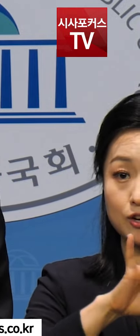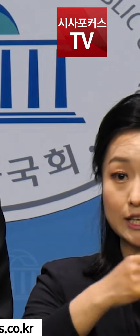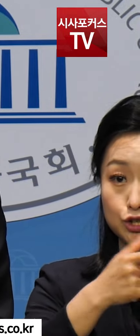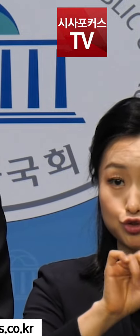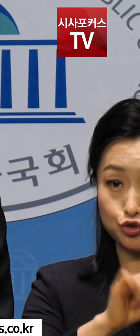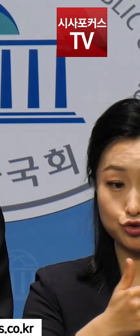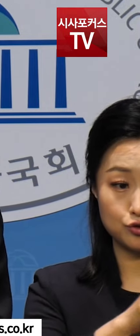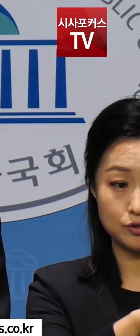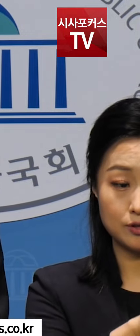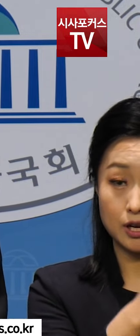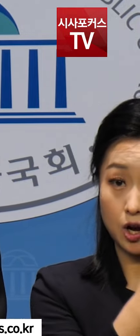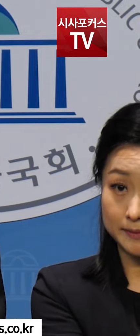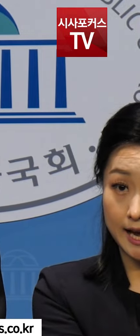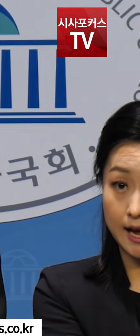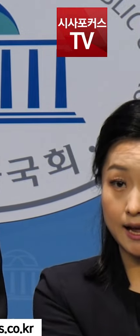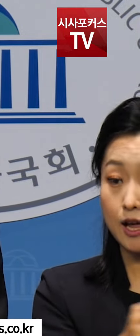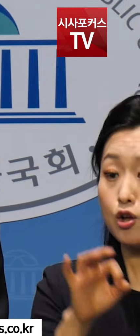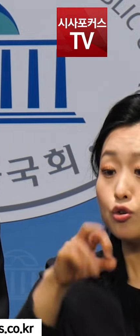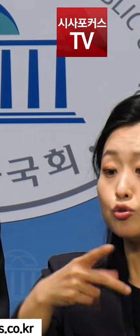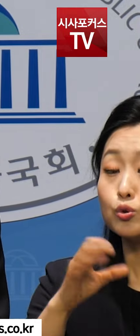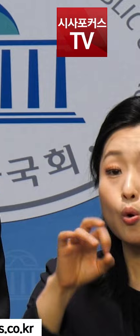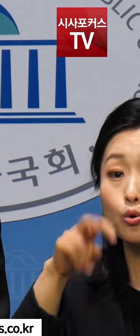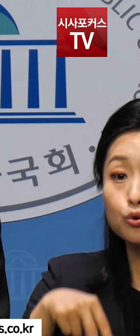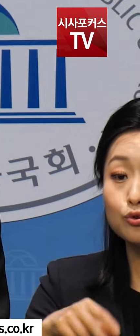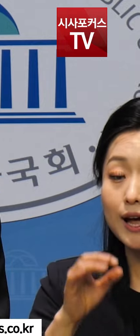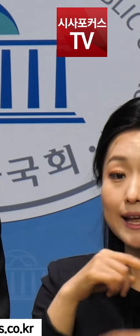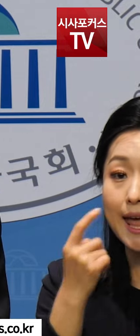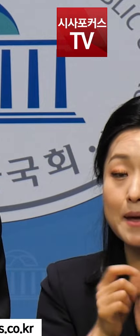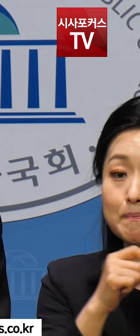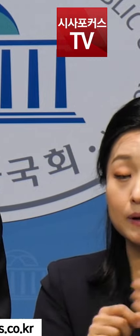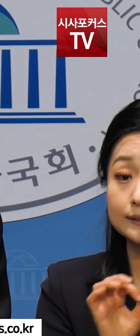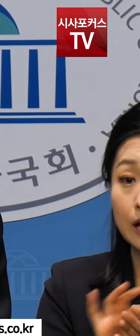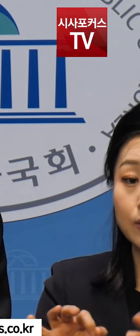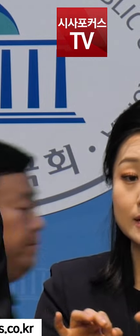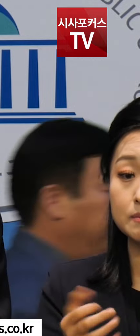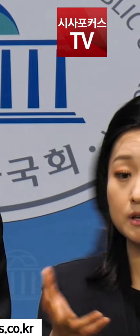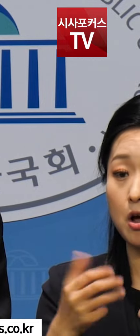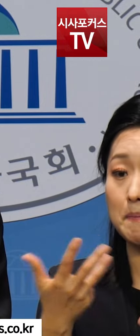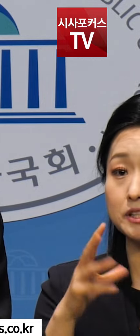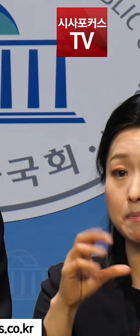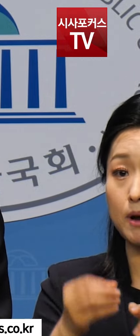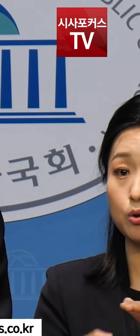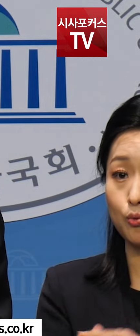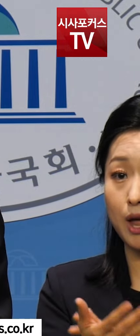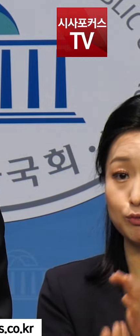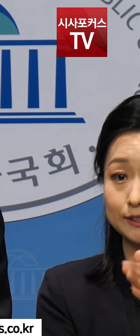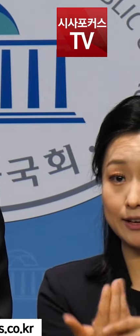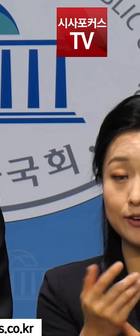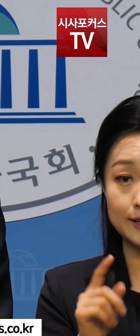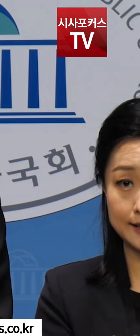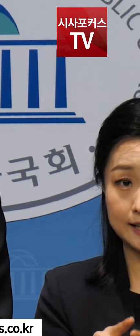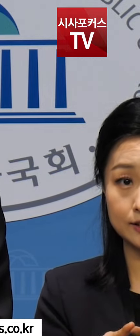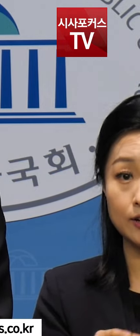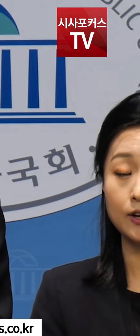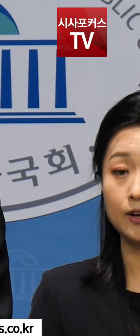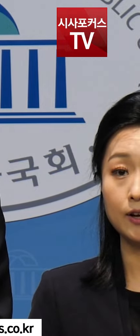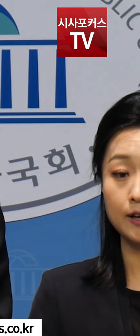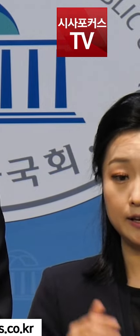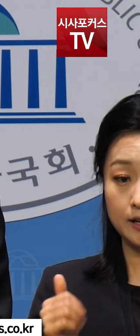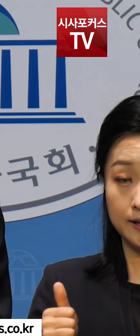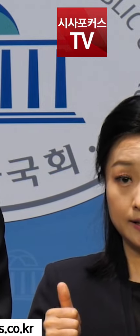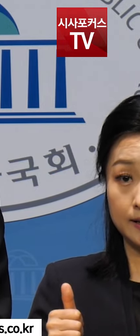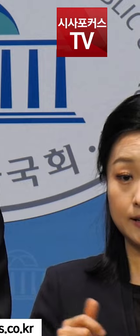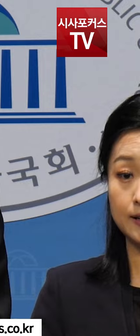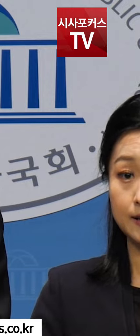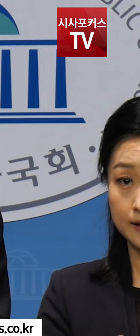봐준 유동규가 개인적으로 사용한 11억 8천만 원 관련 불법 뇌물수수에 대해 그 법적